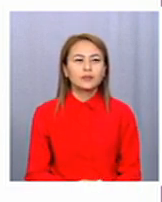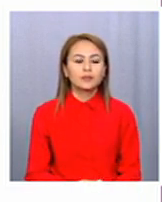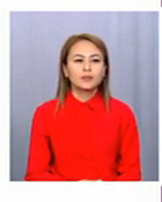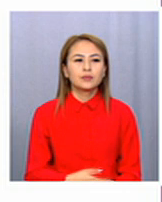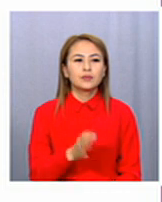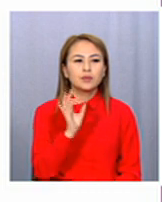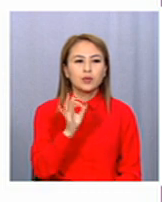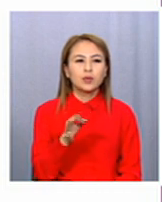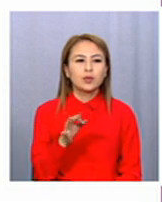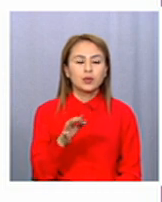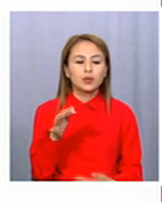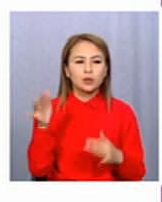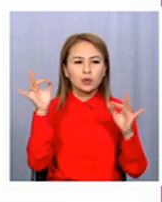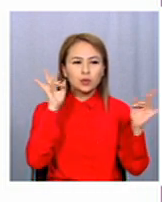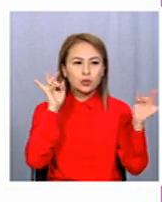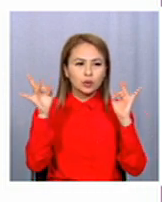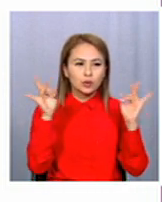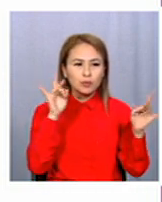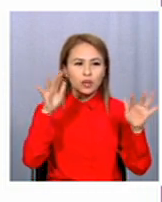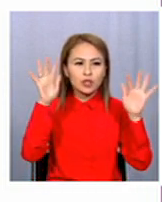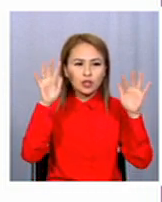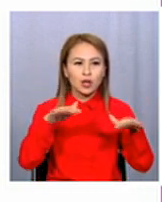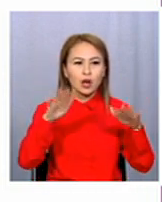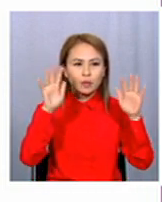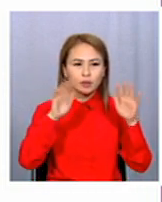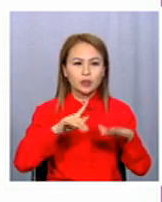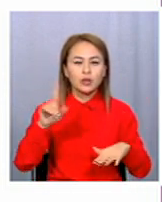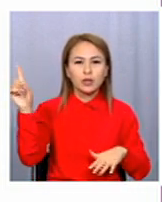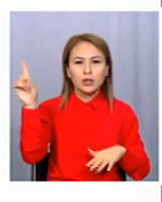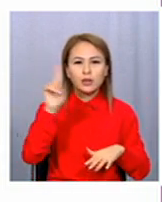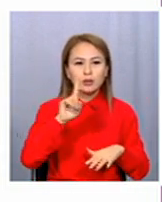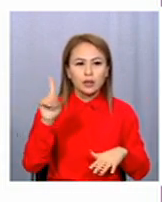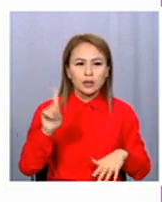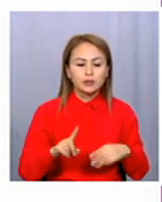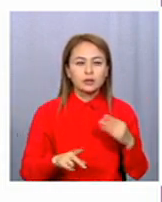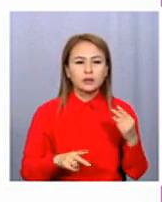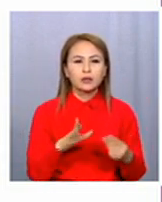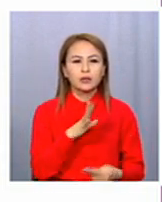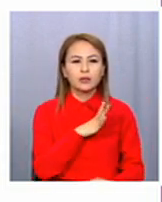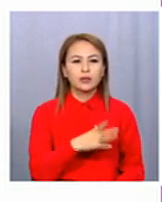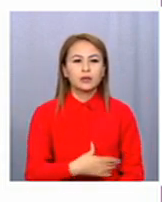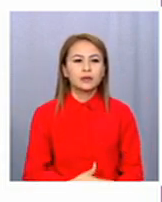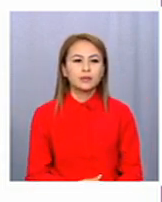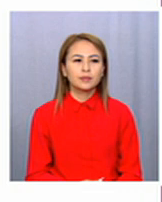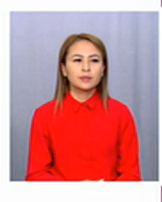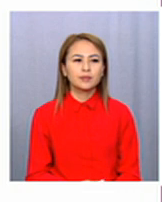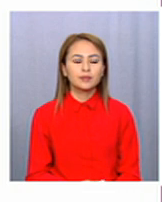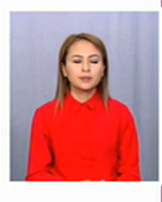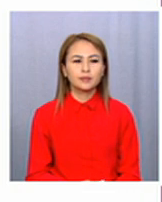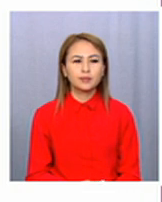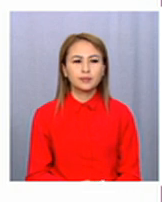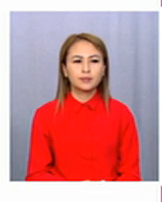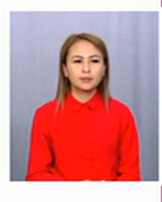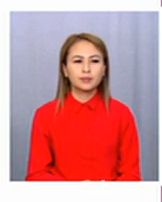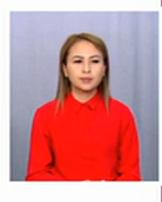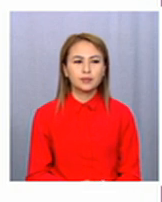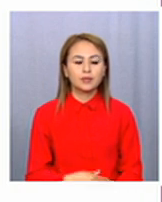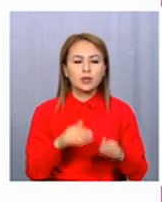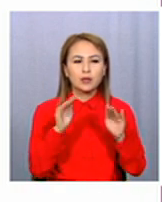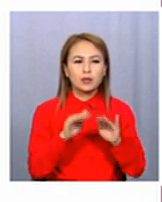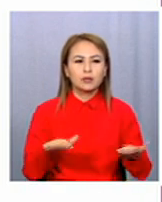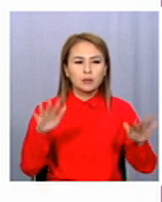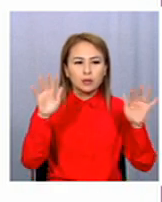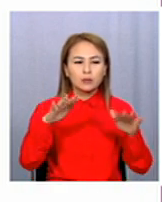Дұрыс айтасыңдар. Күн күркіреп, жаңбыр жауды, найзағай ойнады. Балалар